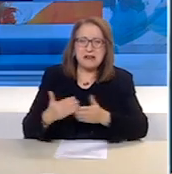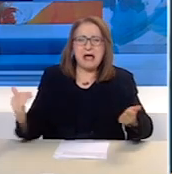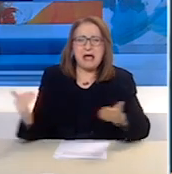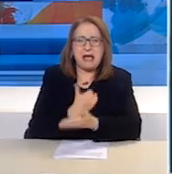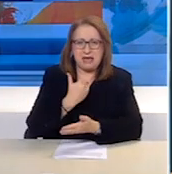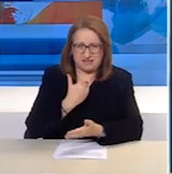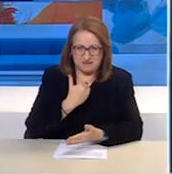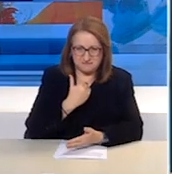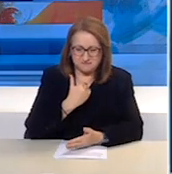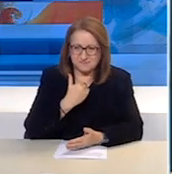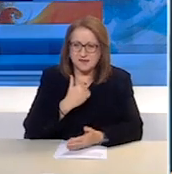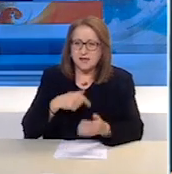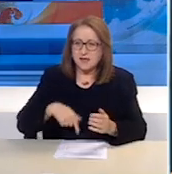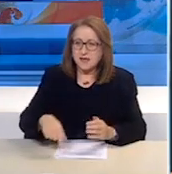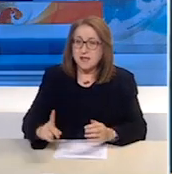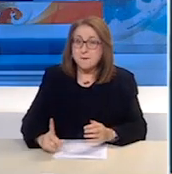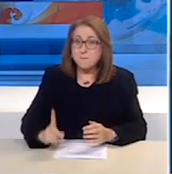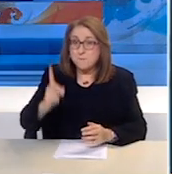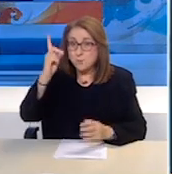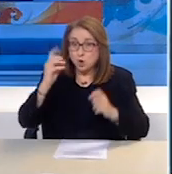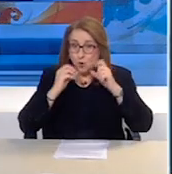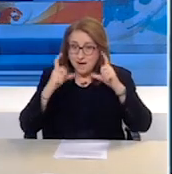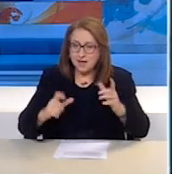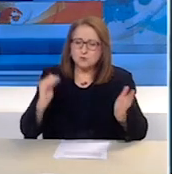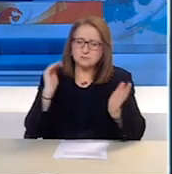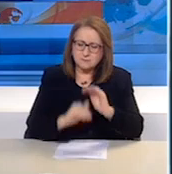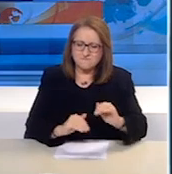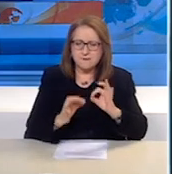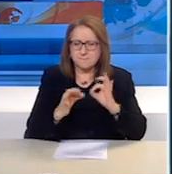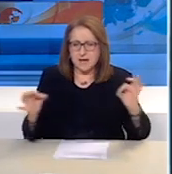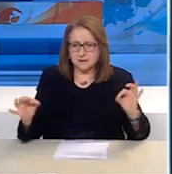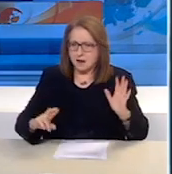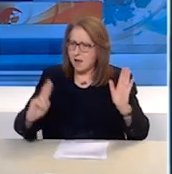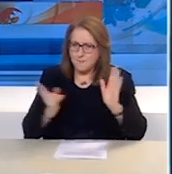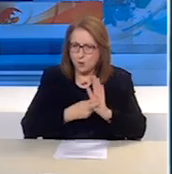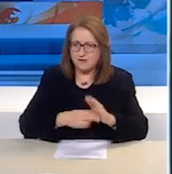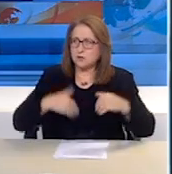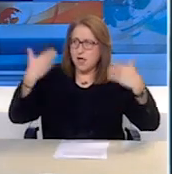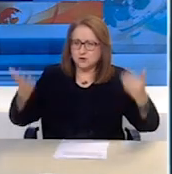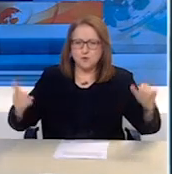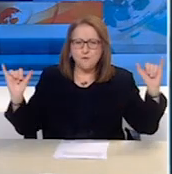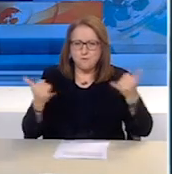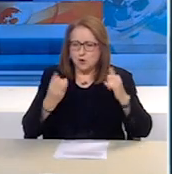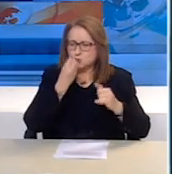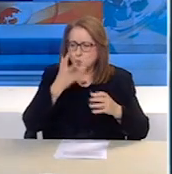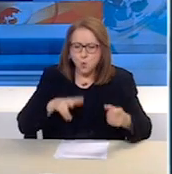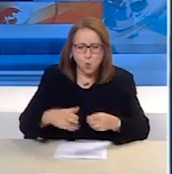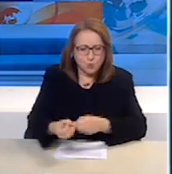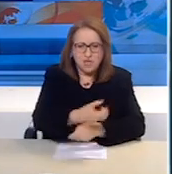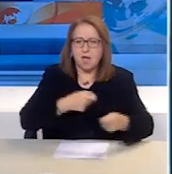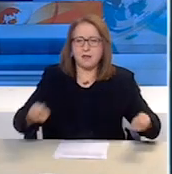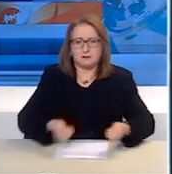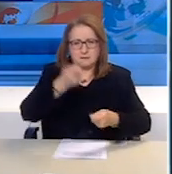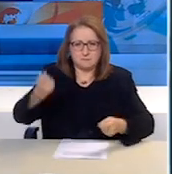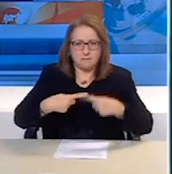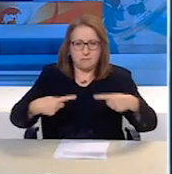τα περιοριστικά μέτρα, άρα δεν υπάρχει δυνατότητα για εκδρομές και όλα όσα συνηθίζαμε τόσα χρόνια. Δεν μπορούν να γίνουν μετακινήσεις πέρα από